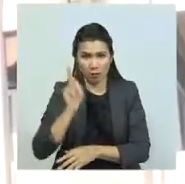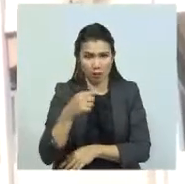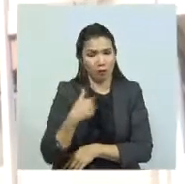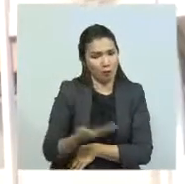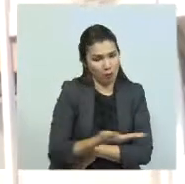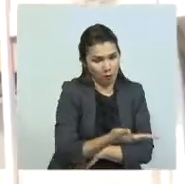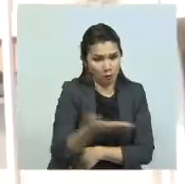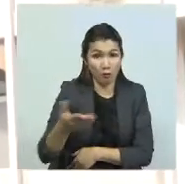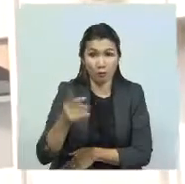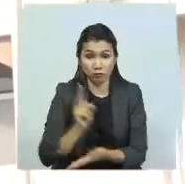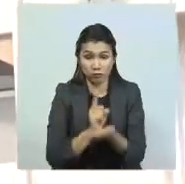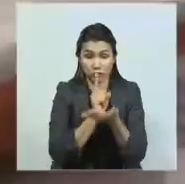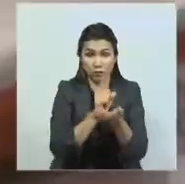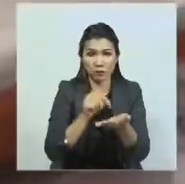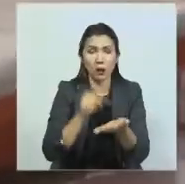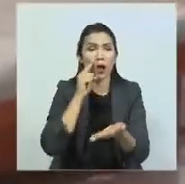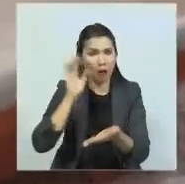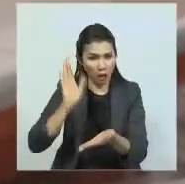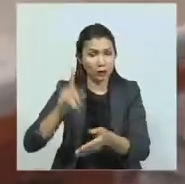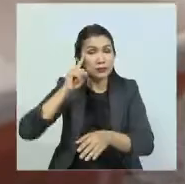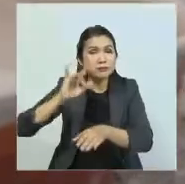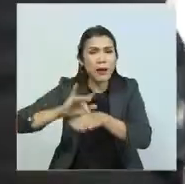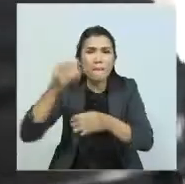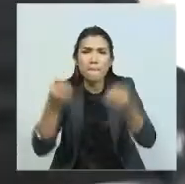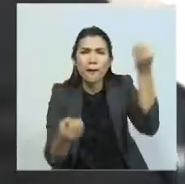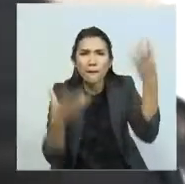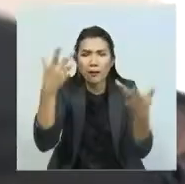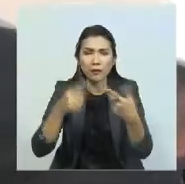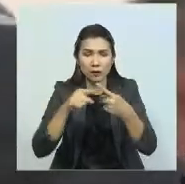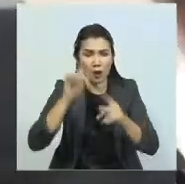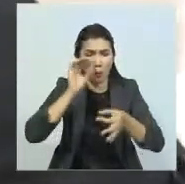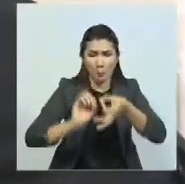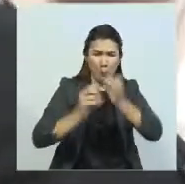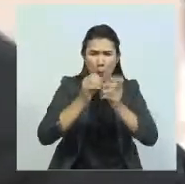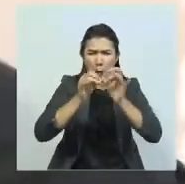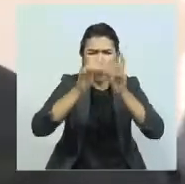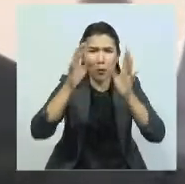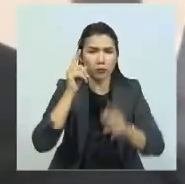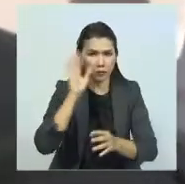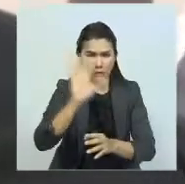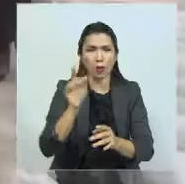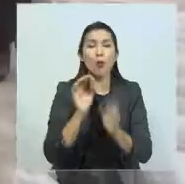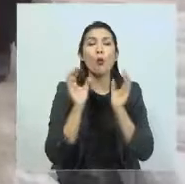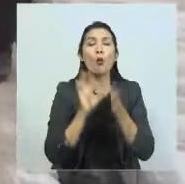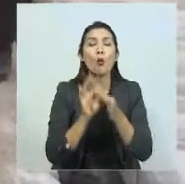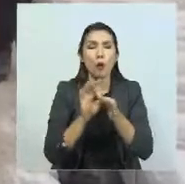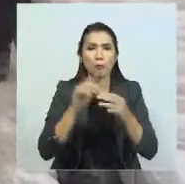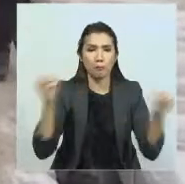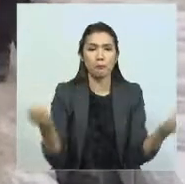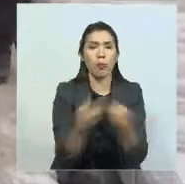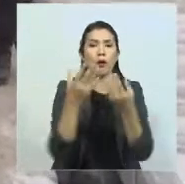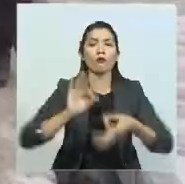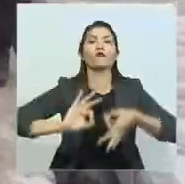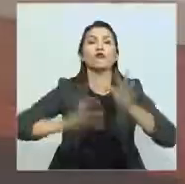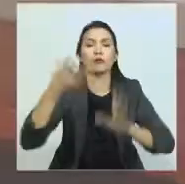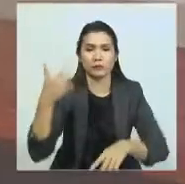านให้เลือกใช้กระทงจากวัสดุธรรมชาติแล้วก็หลีกเลี่ยงจุดประทัดดอกไม้ไฟเพื่อป้องกันอัคคีภัยที่จะเกิดขึ้นด้วยนะ